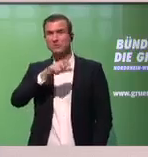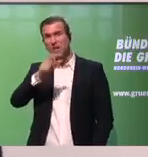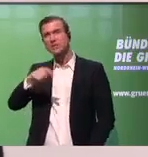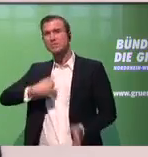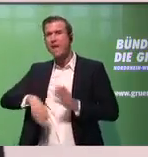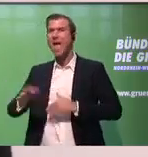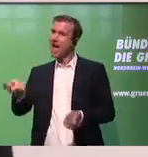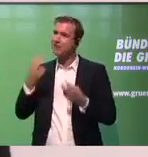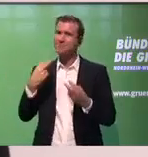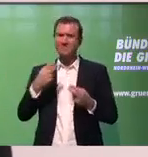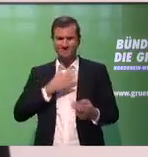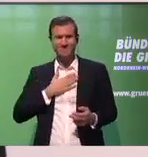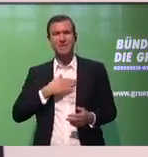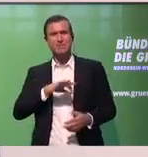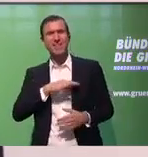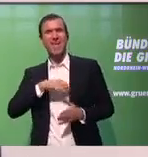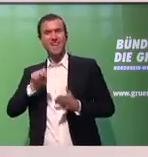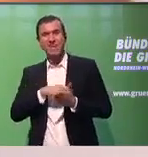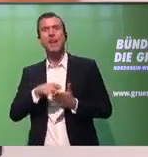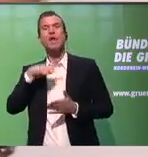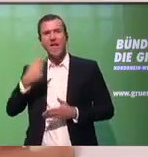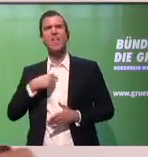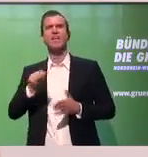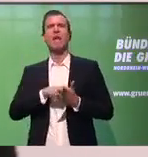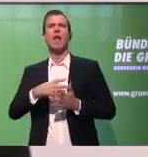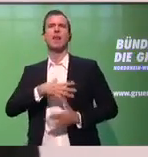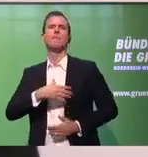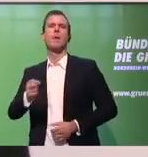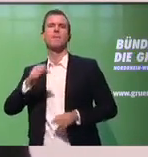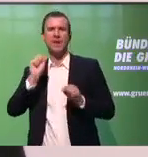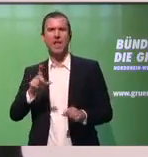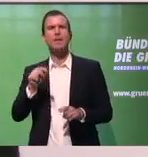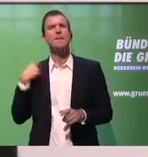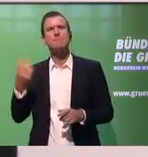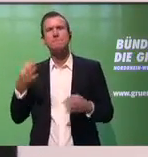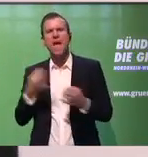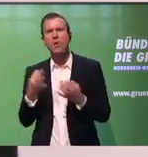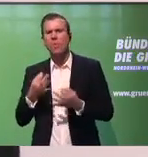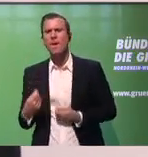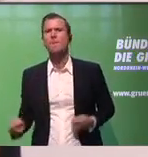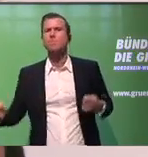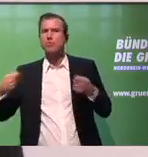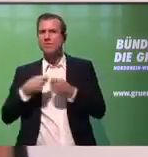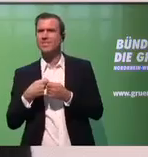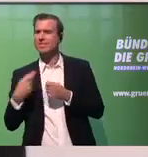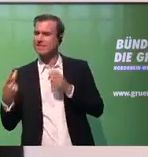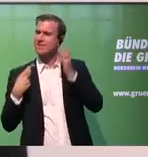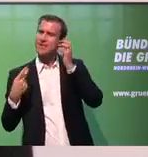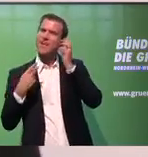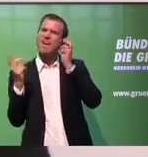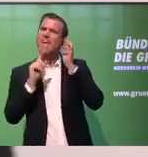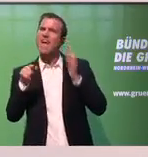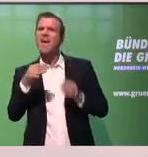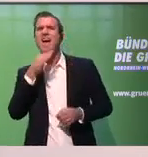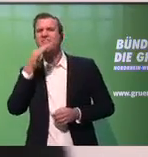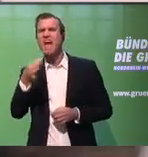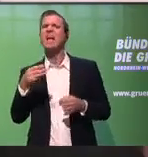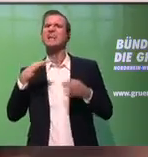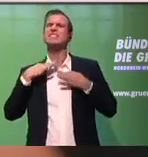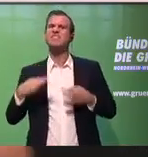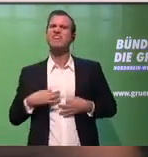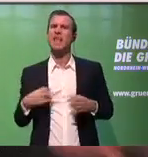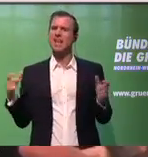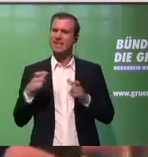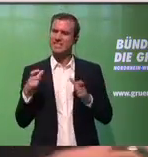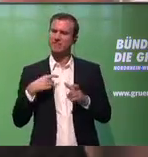so können wir letztendlich auch die Wahlen gewinnen. Wir müssen Bündnisse schmieden mit denjenigen, die an all diesen Fragen in der